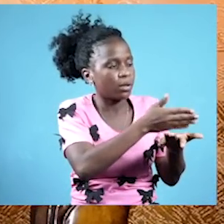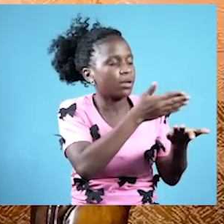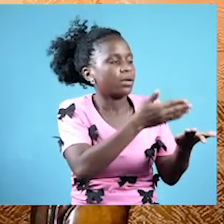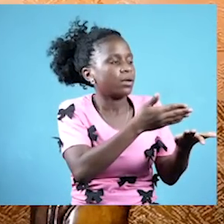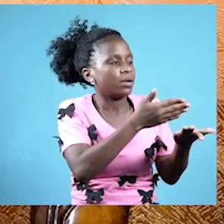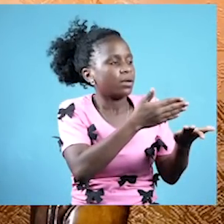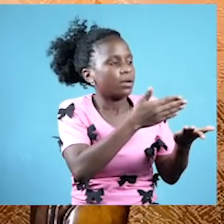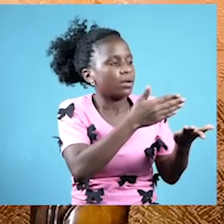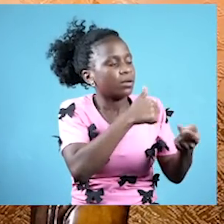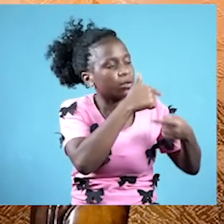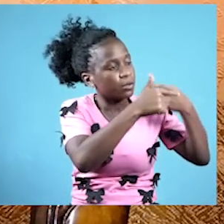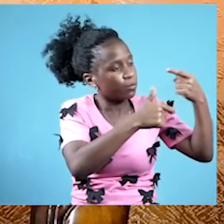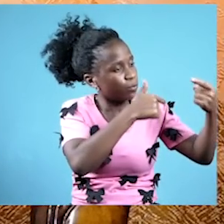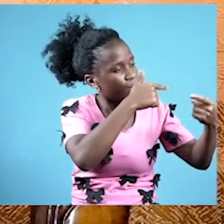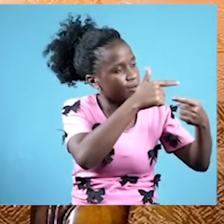Sio tu dawa hizo,